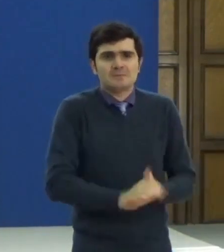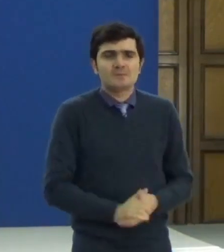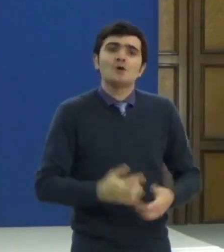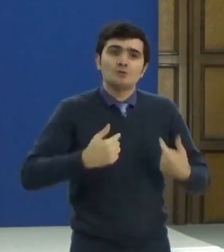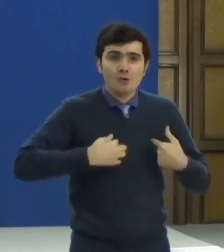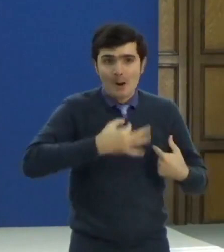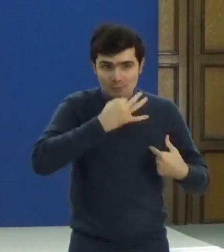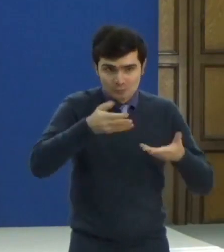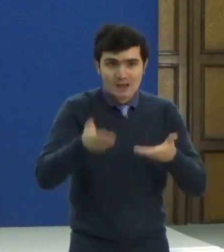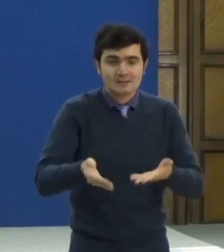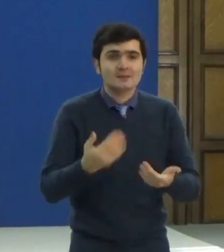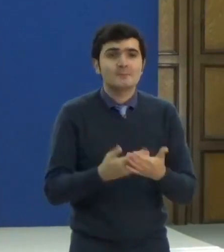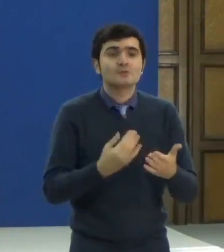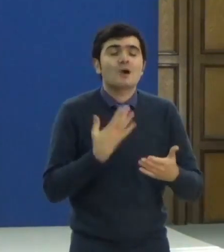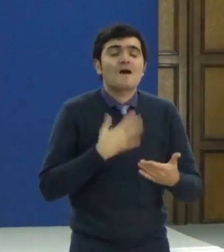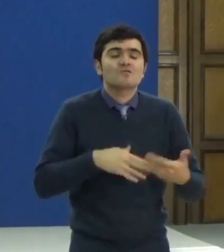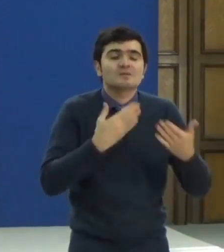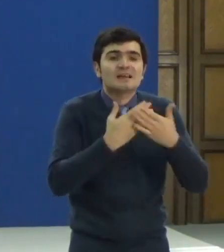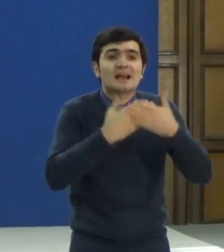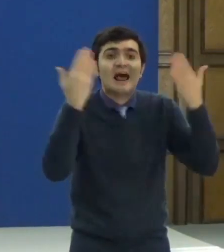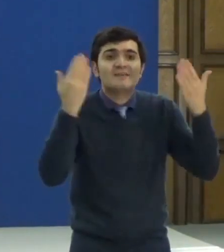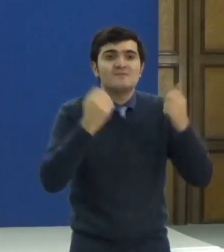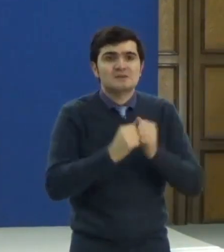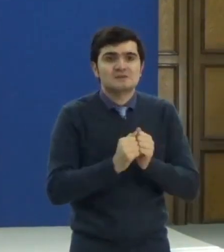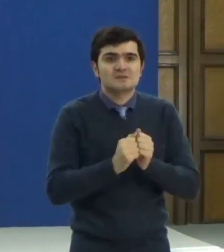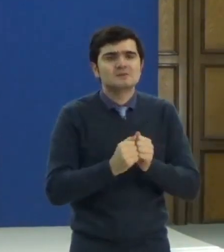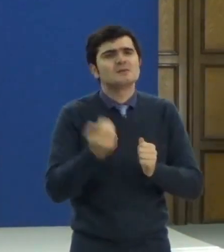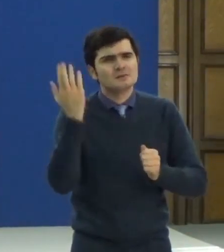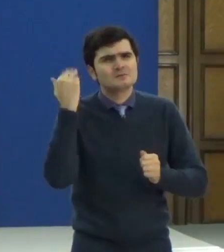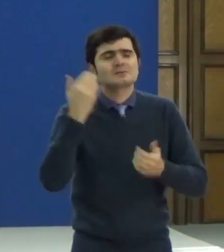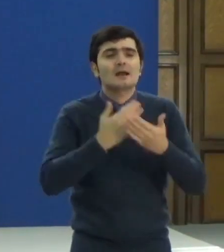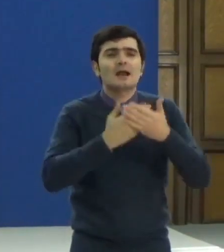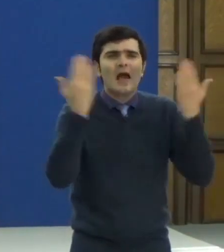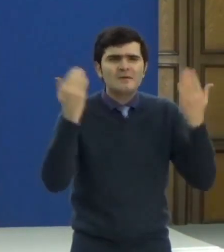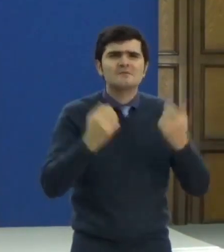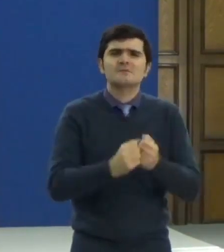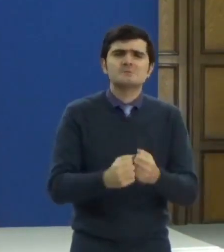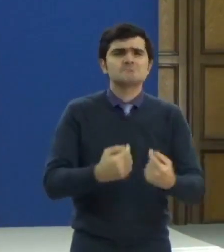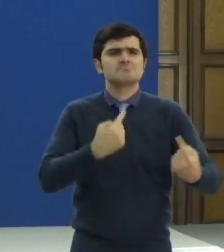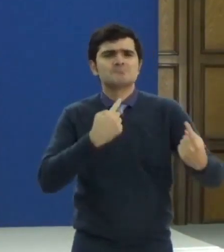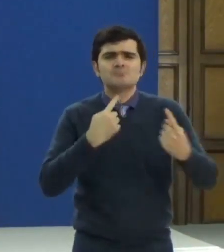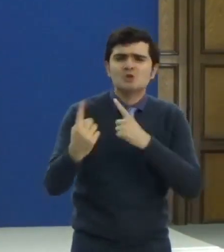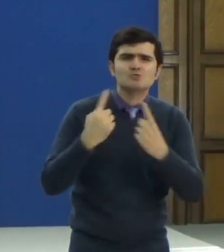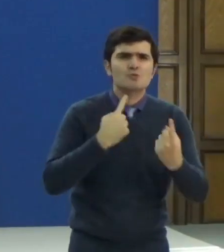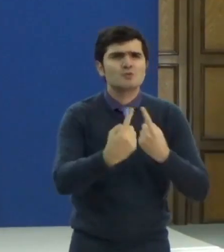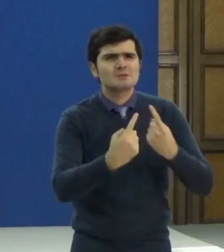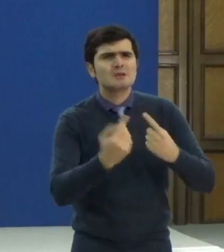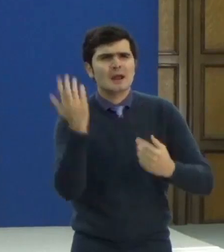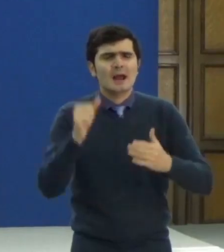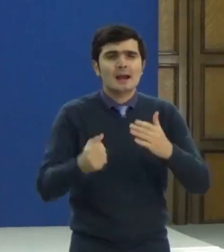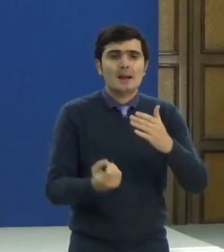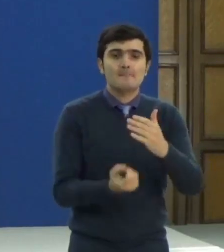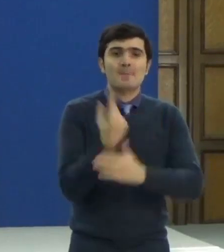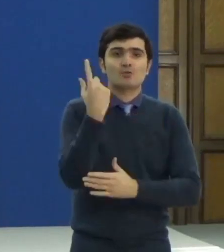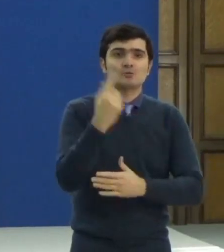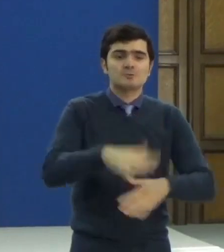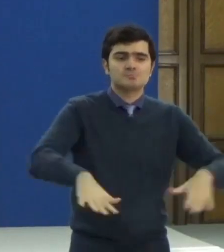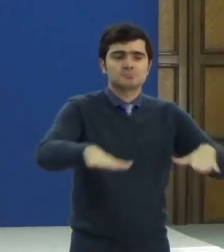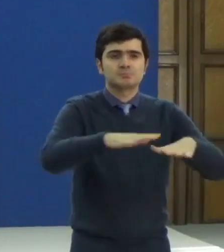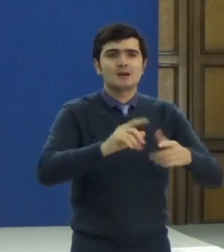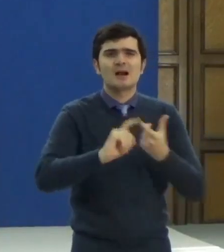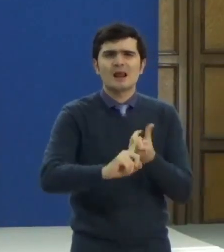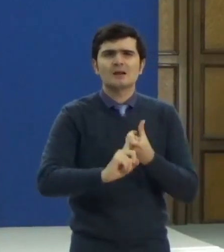lucru pentru a clarifica discuțiile și ceea ce a apărut în spațiu public cu privire